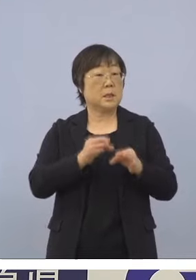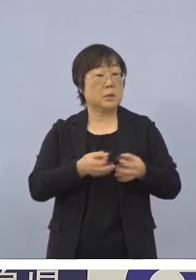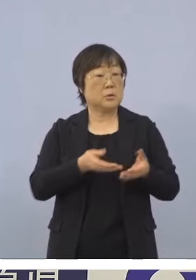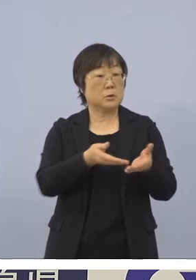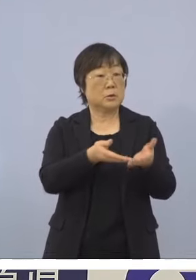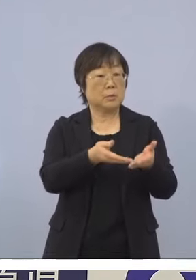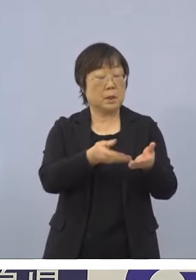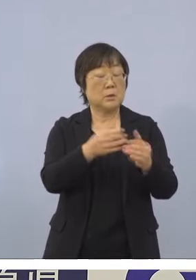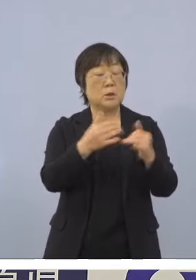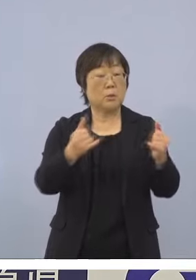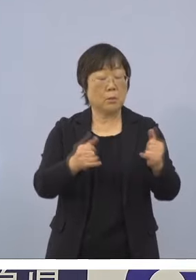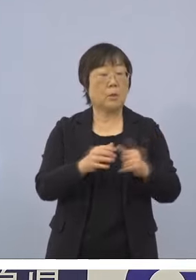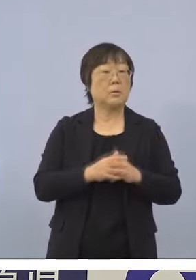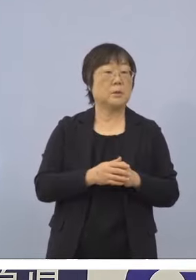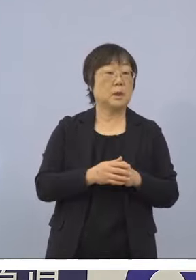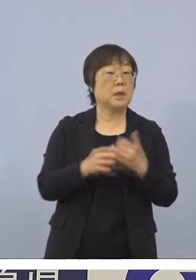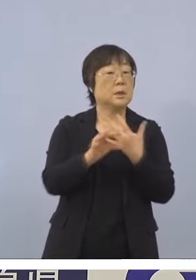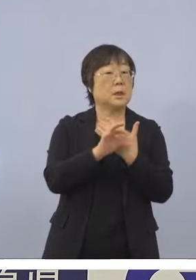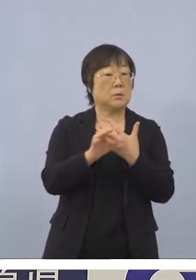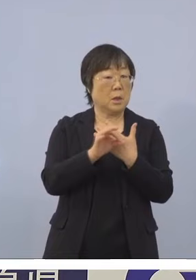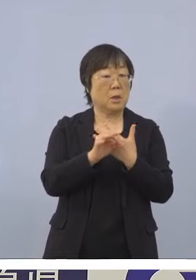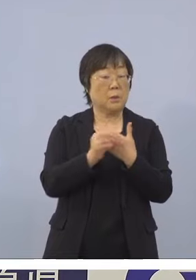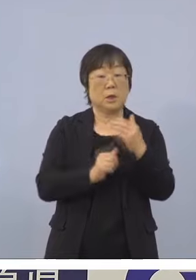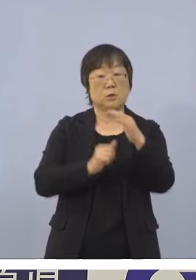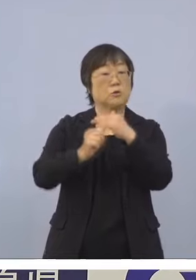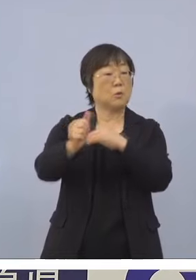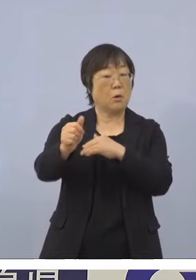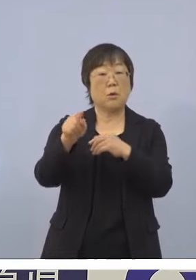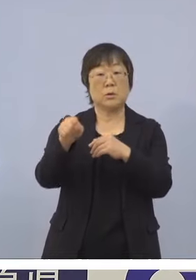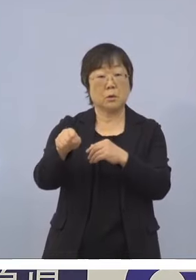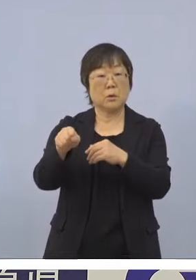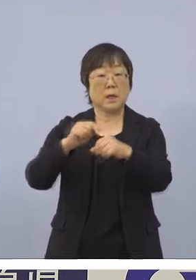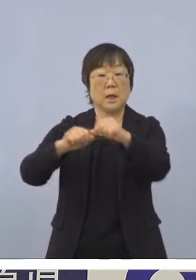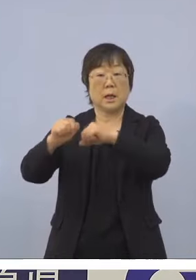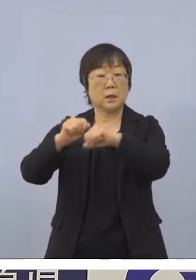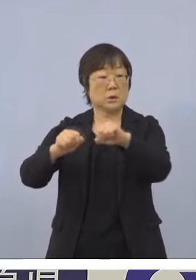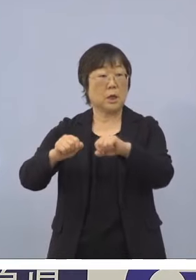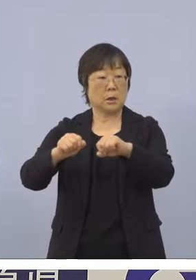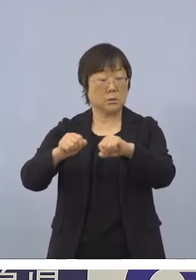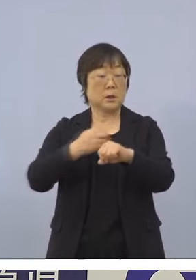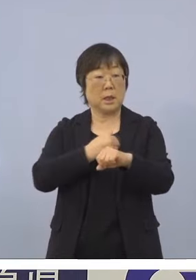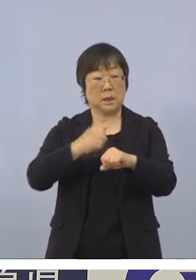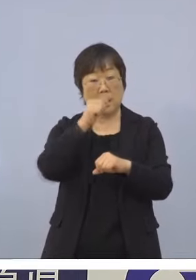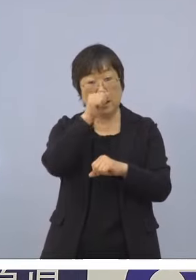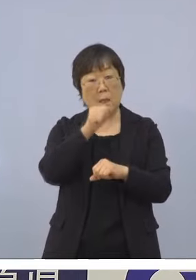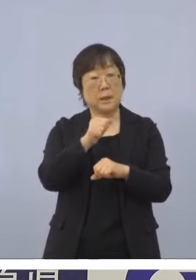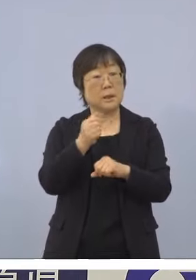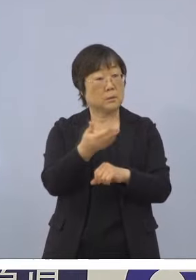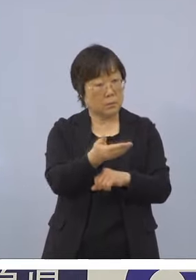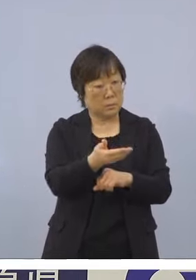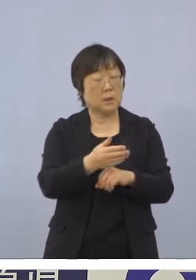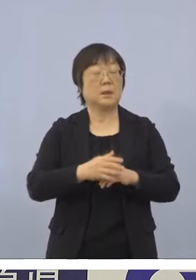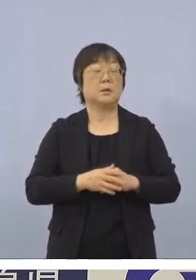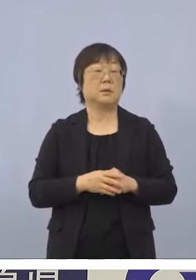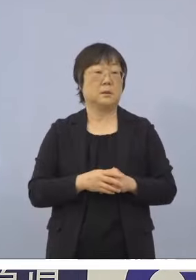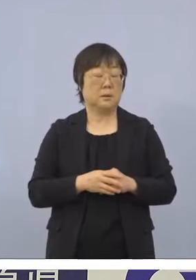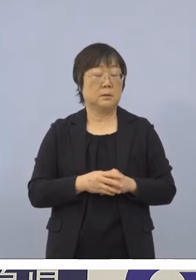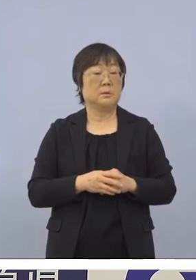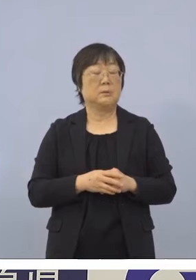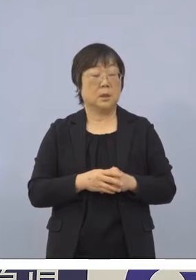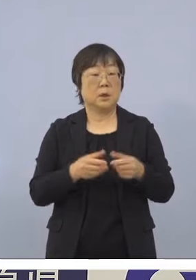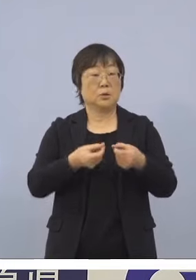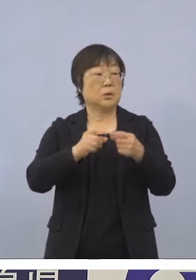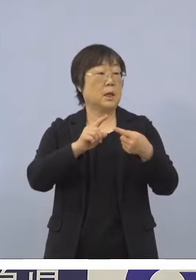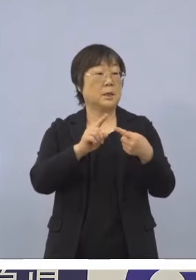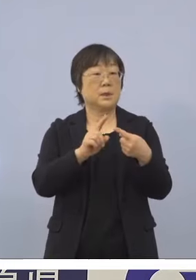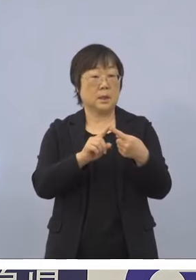人たちもそっちの方に例えば出向いただいてそこで活躍した方がいいんじゃないですかとか、まあこういった具体